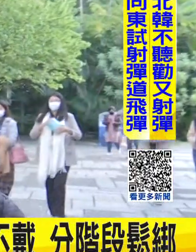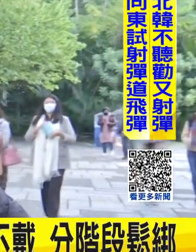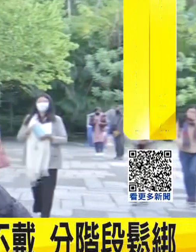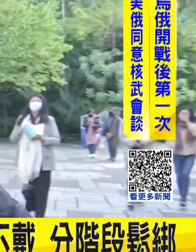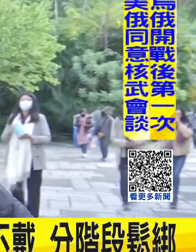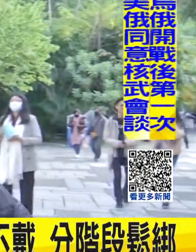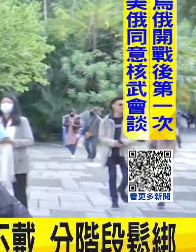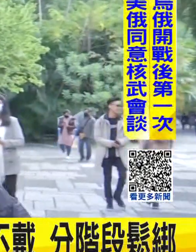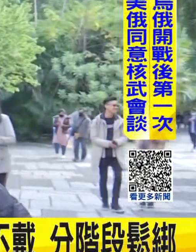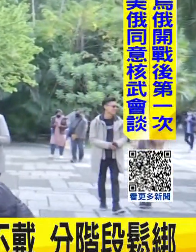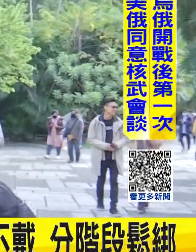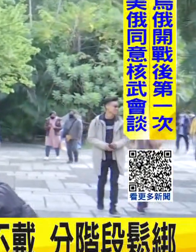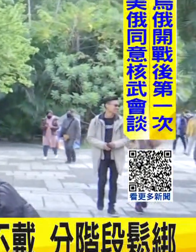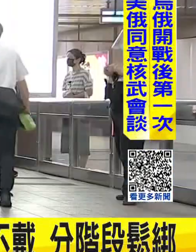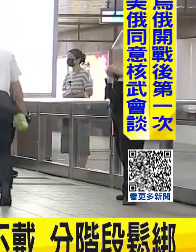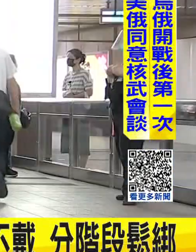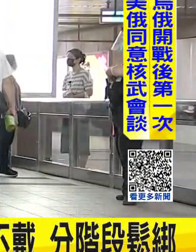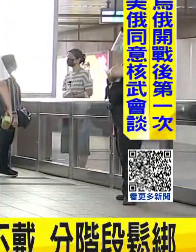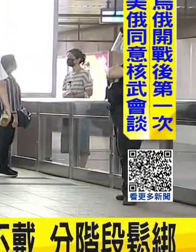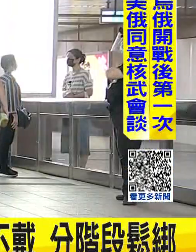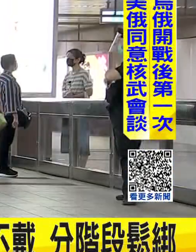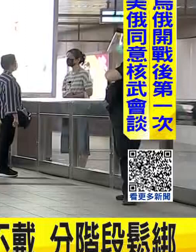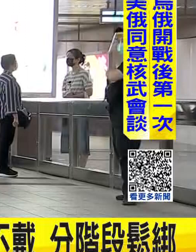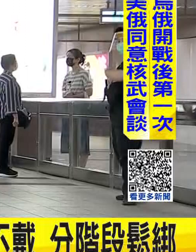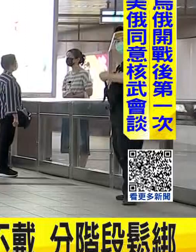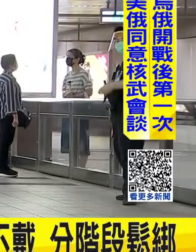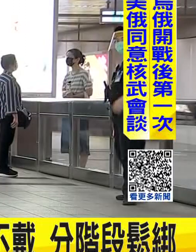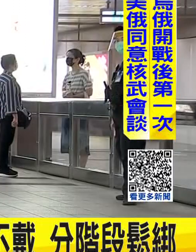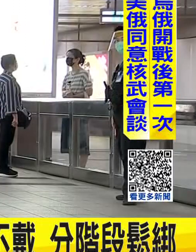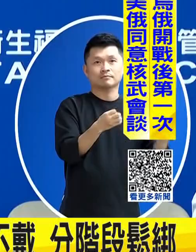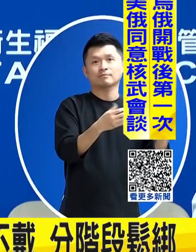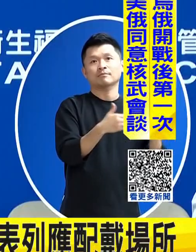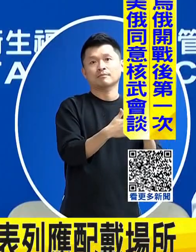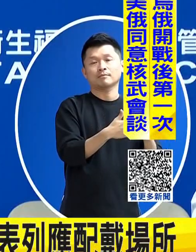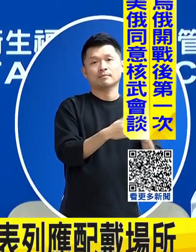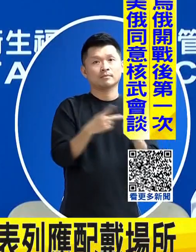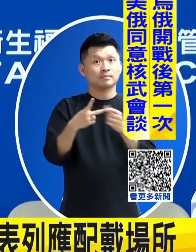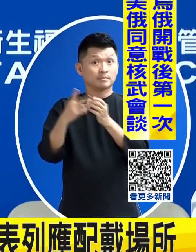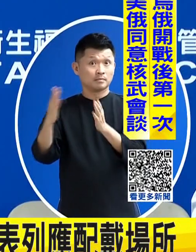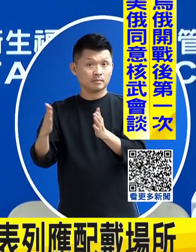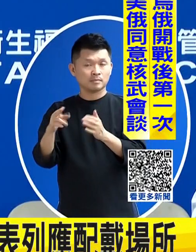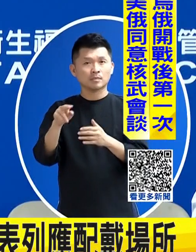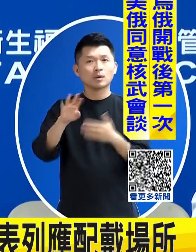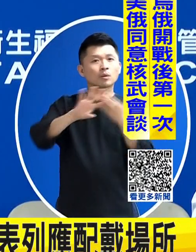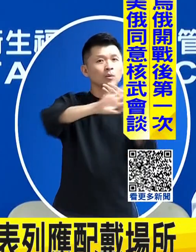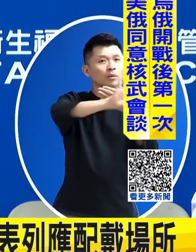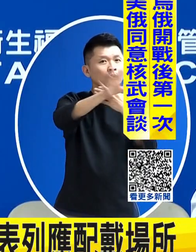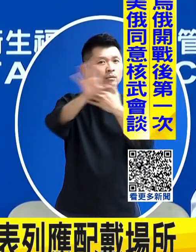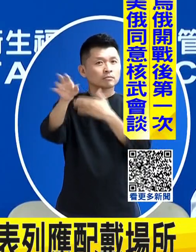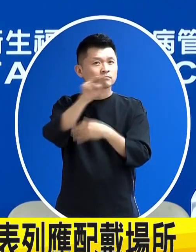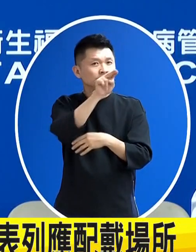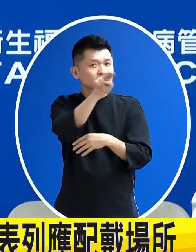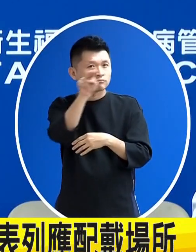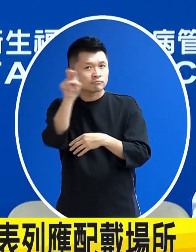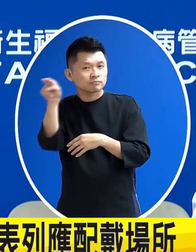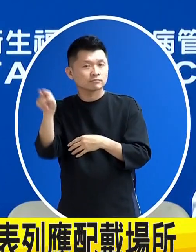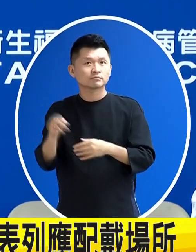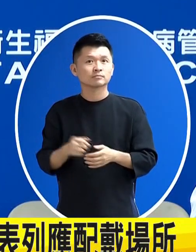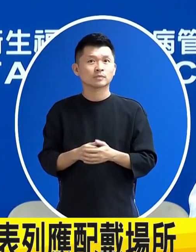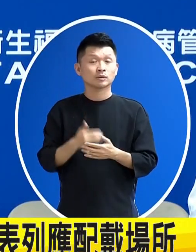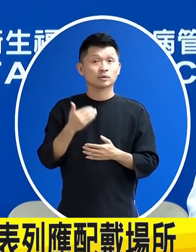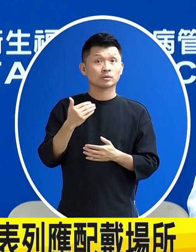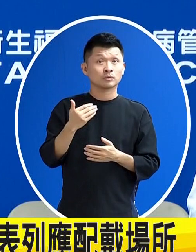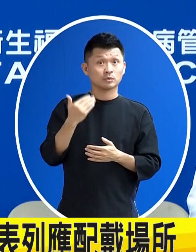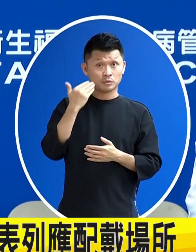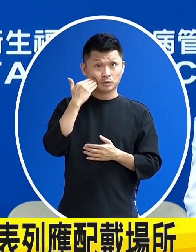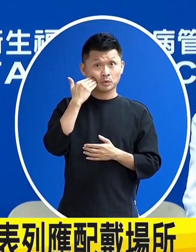果因为我们现在只是在讨论第一阶段哈，那第二阶段我们也是去看看别的国家是在如果是正